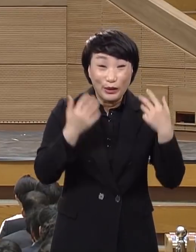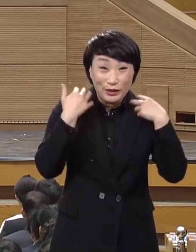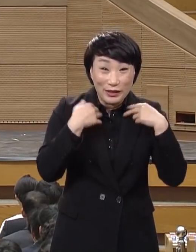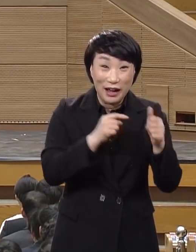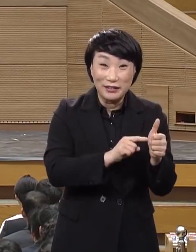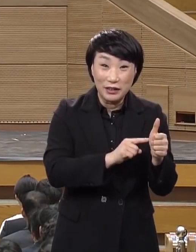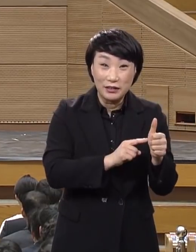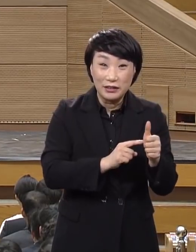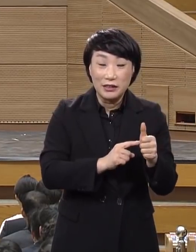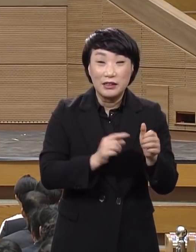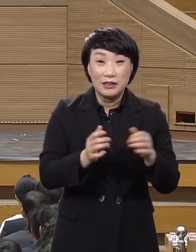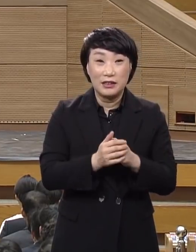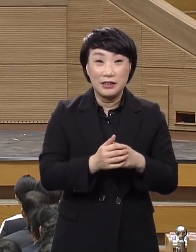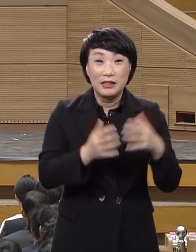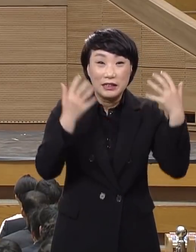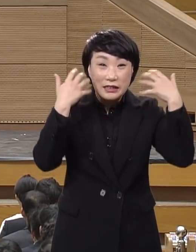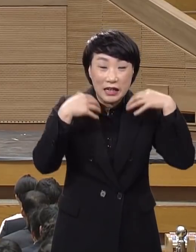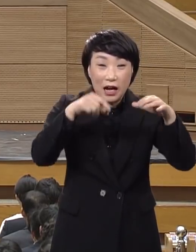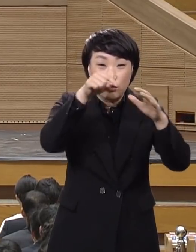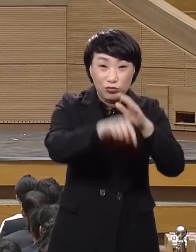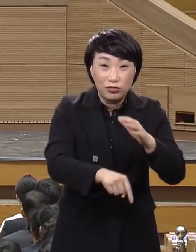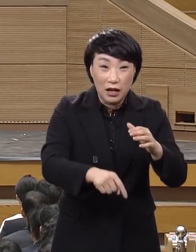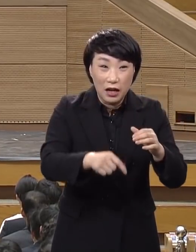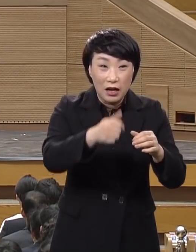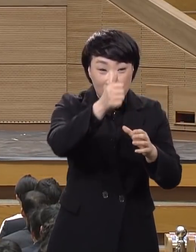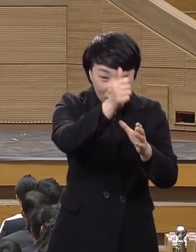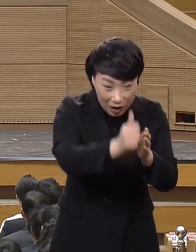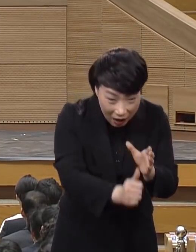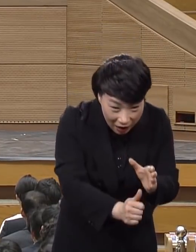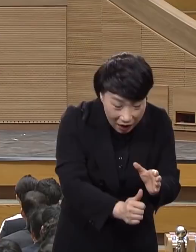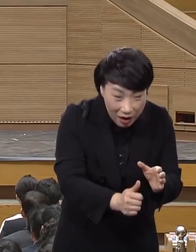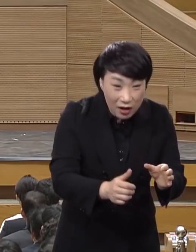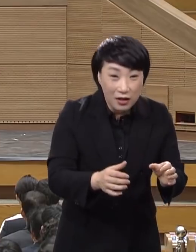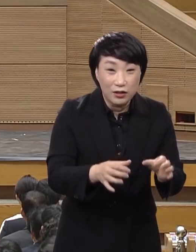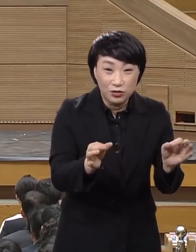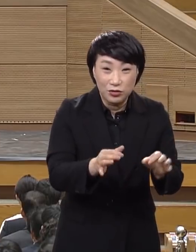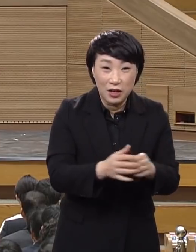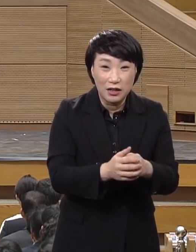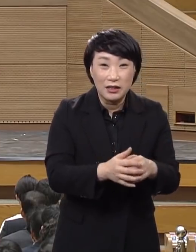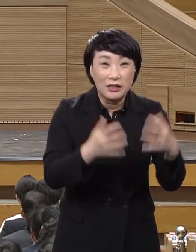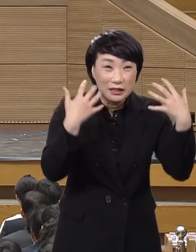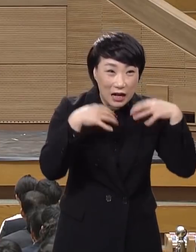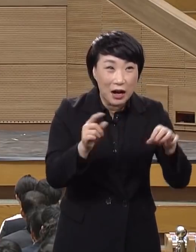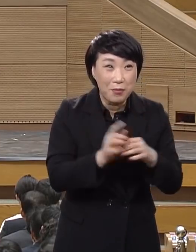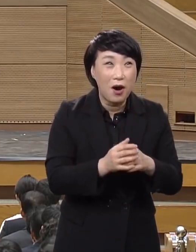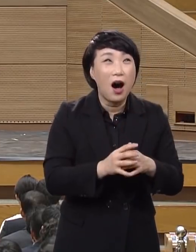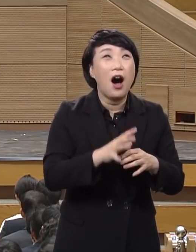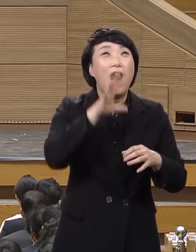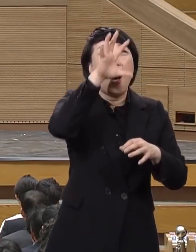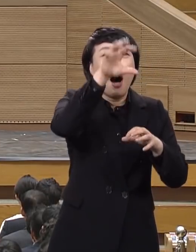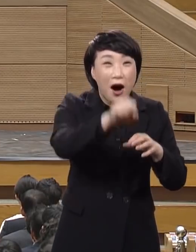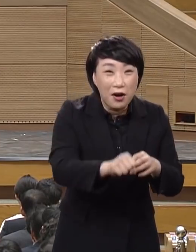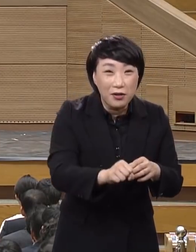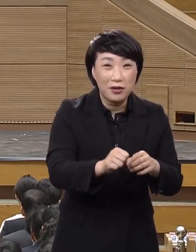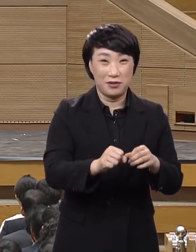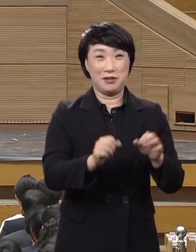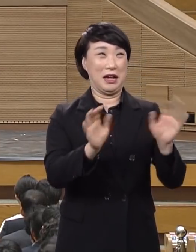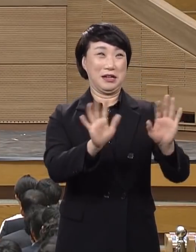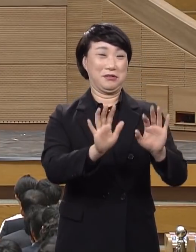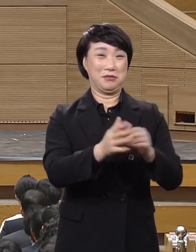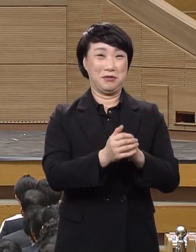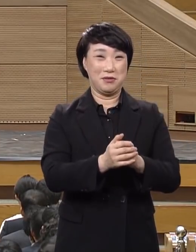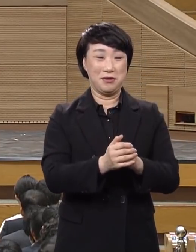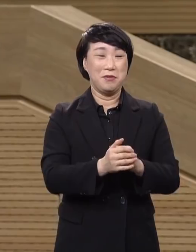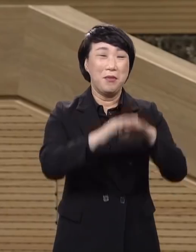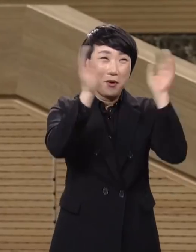떨어지자마자 사자굴에 알바닥에 떨어지면 다쳐서 죽을까봐 사자들이 먹어보겠다고 뛰어올라서 입으로